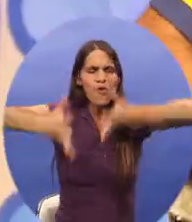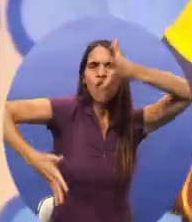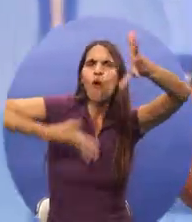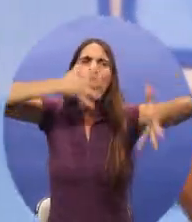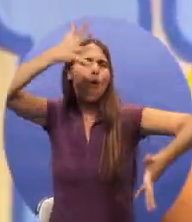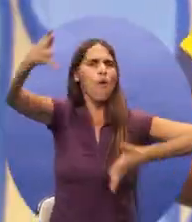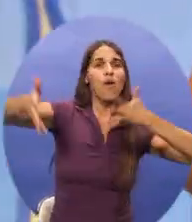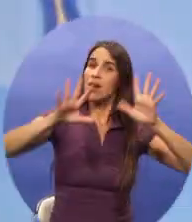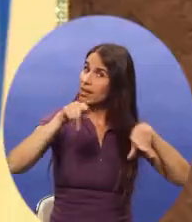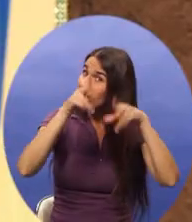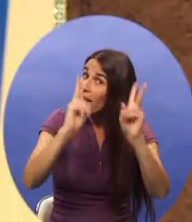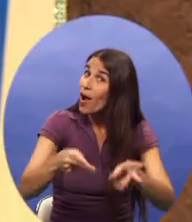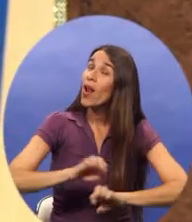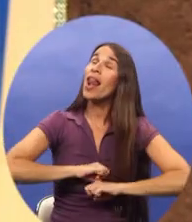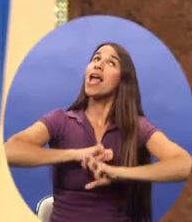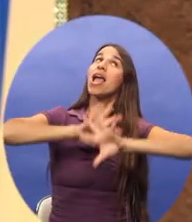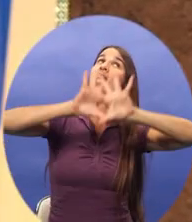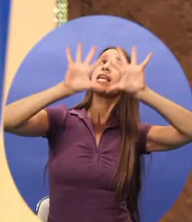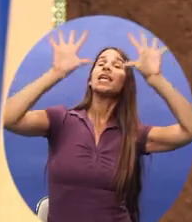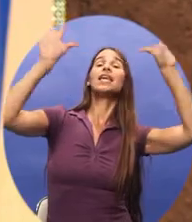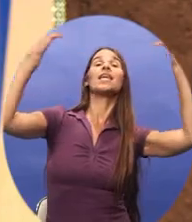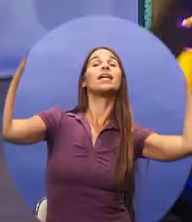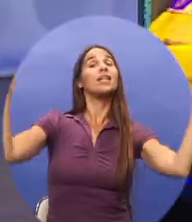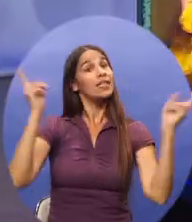בכל, גם אתה יכול